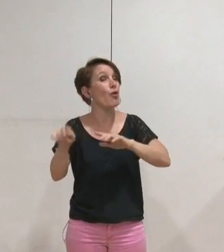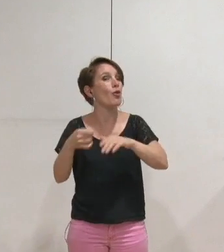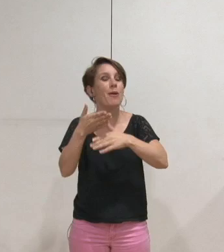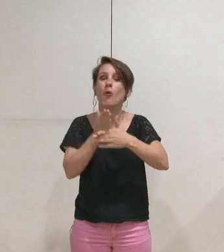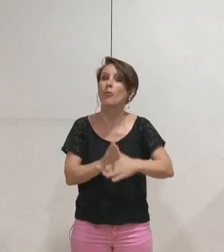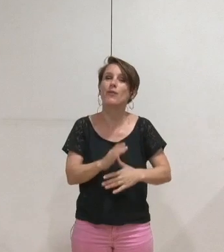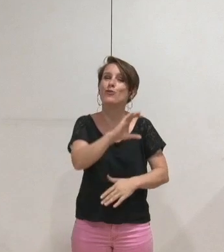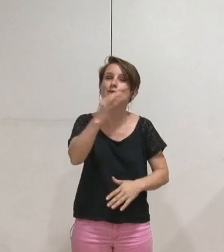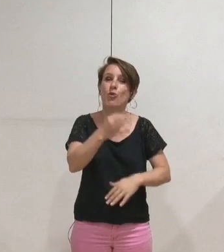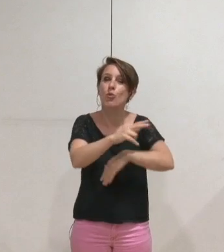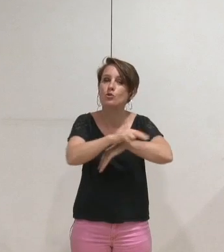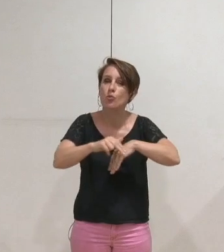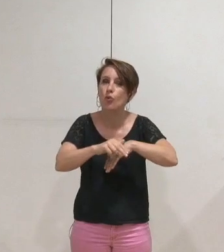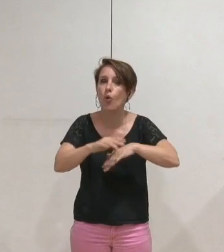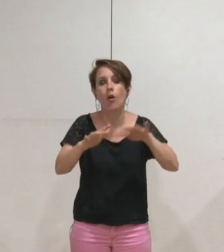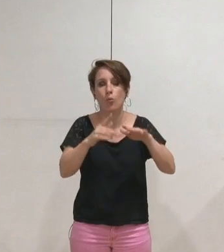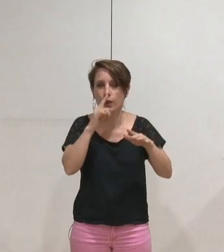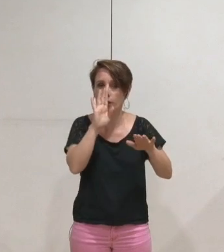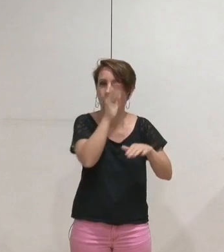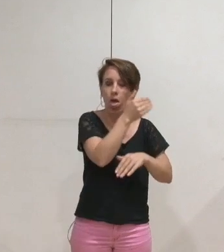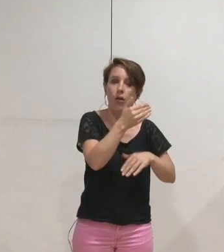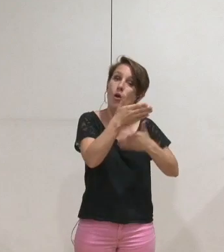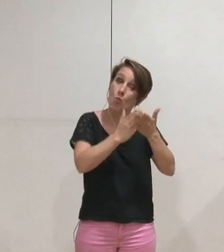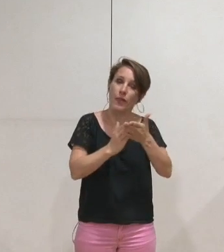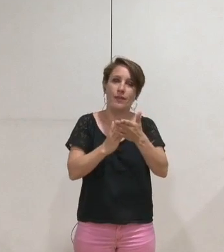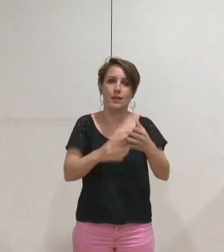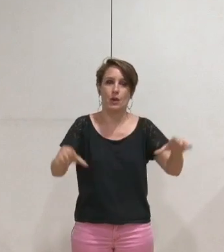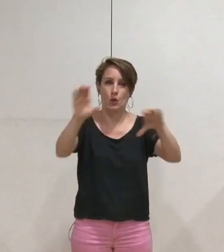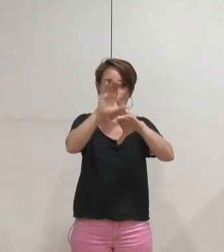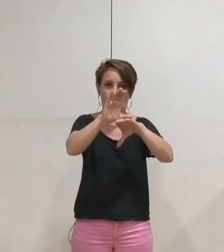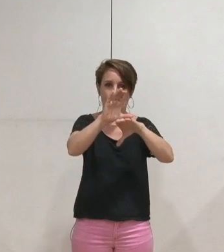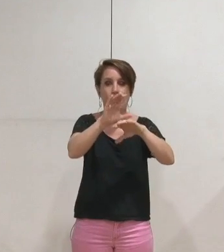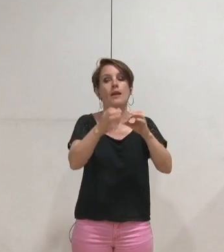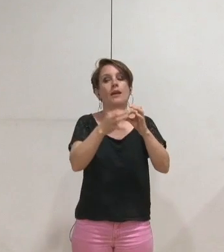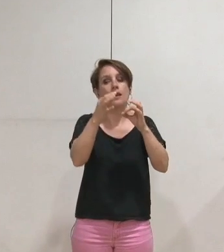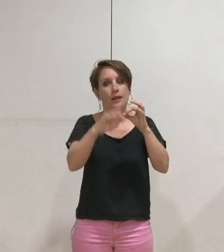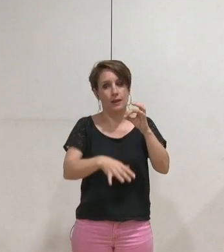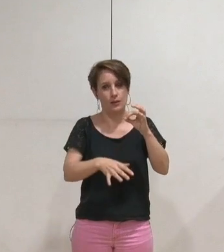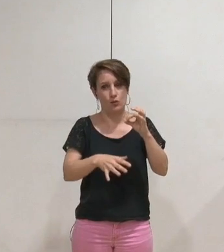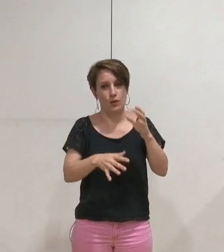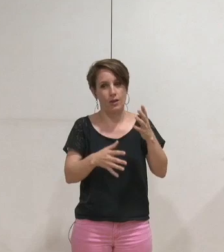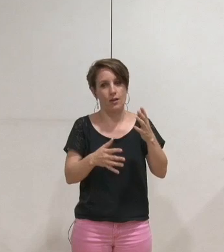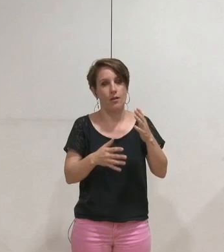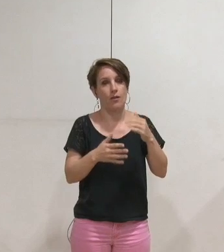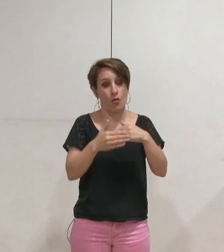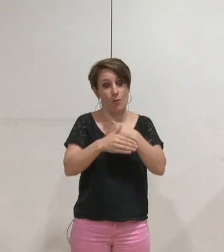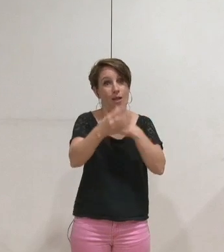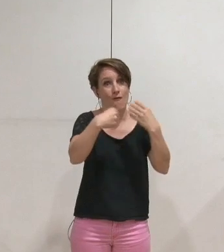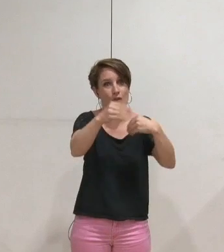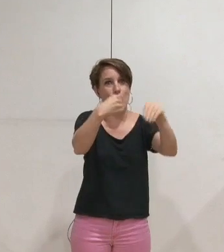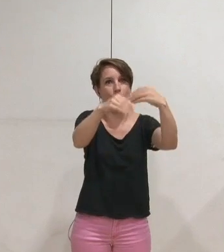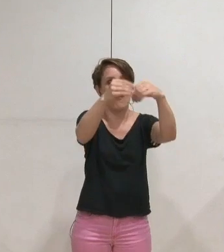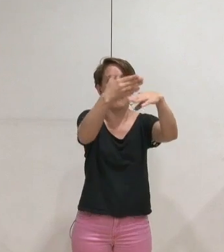bureau pour permettre ainsi d'avoir des sessions de charges frontière qui arriveraient sur l'horizon 2016